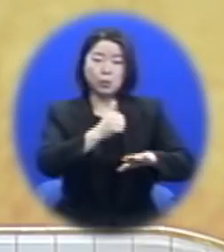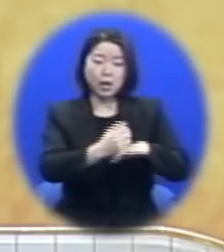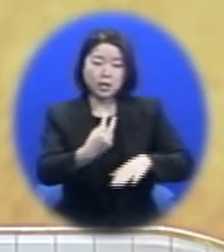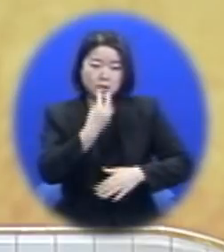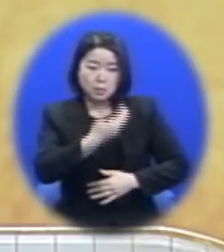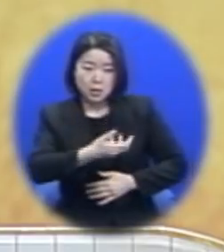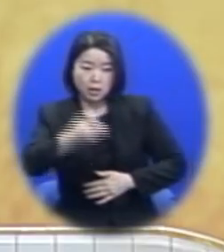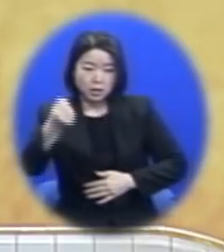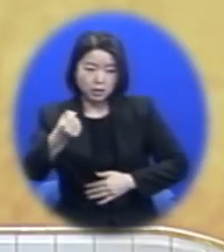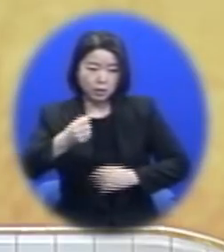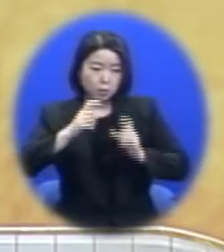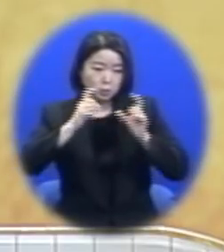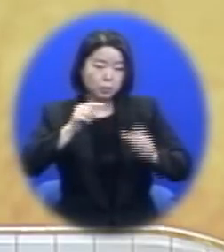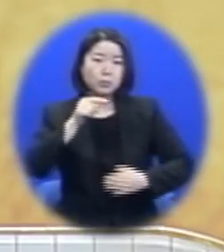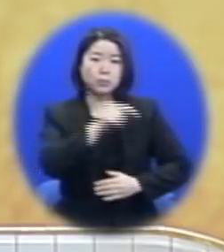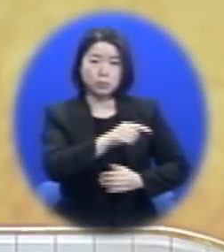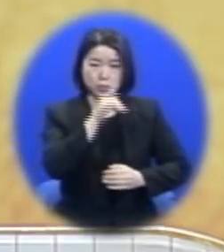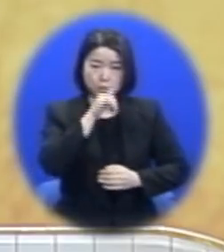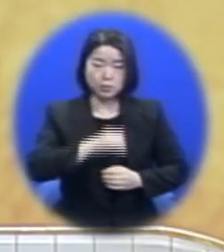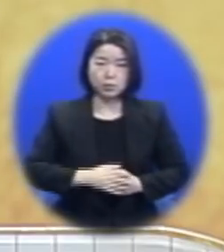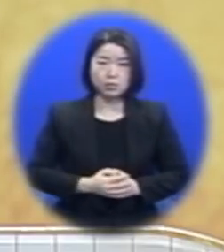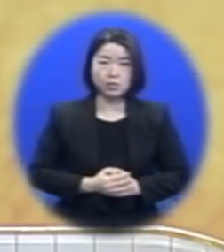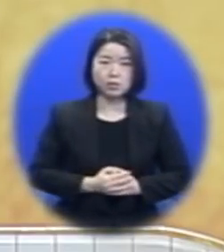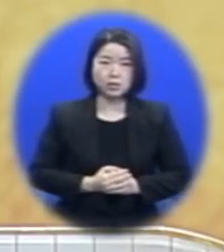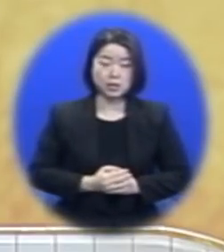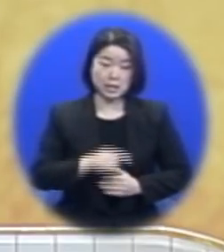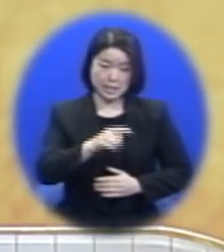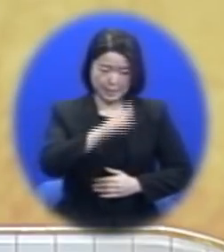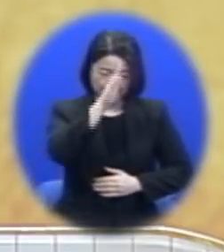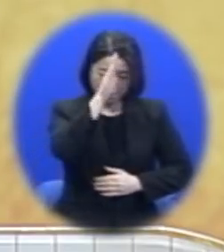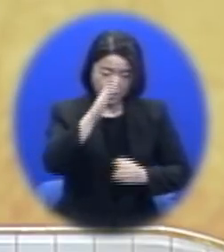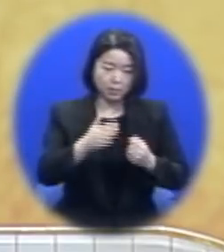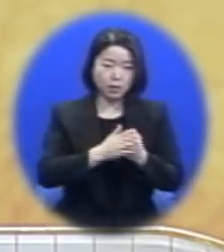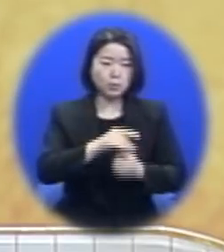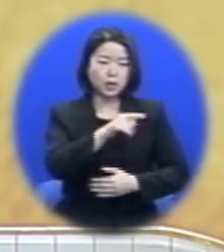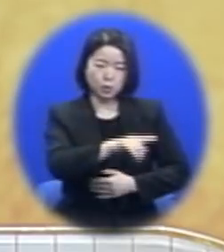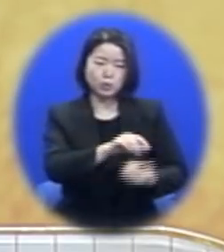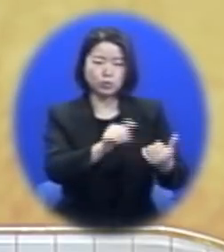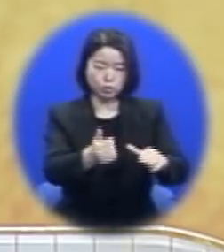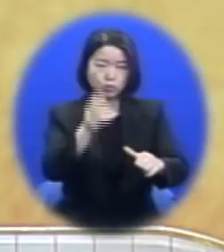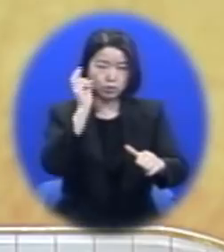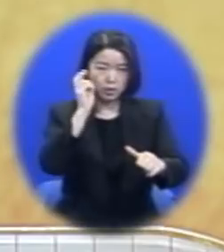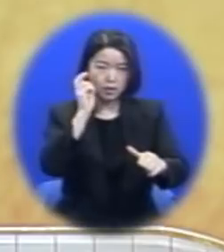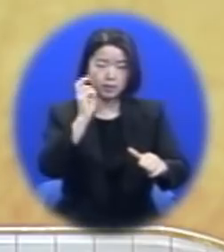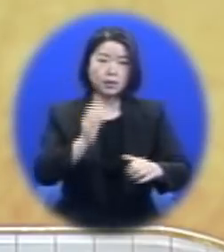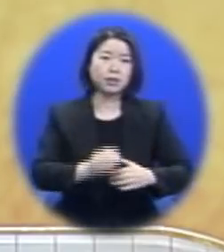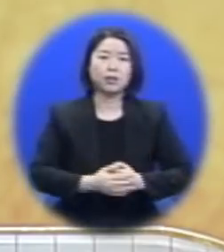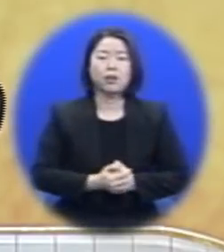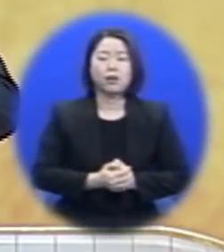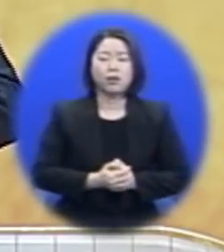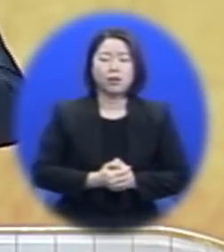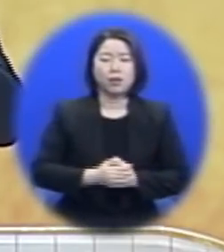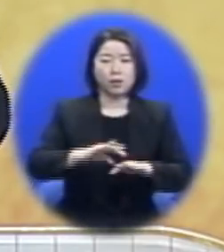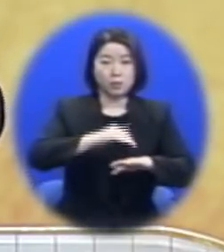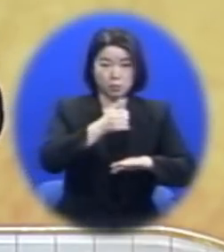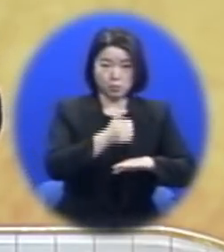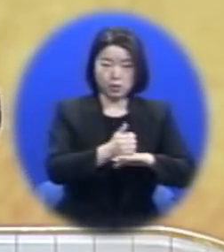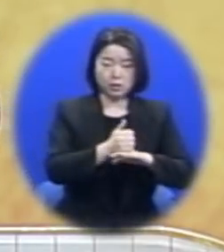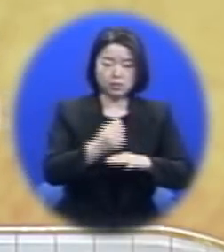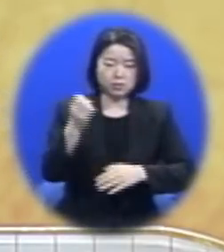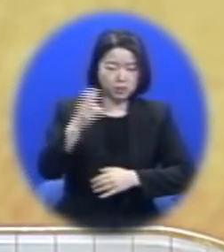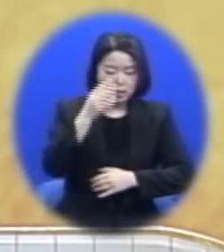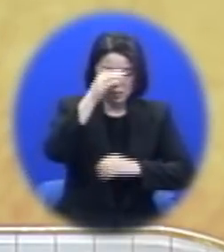거두시겠다고 통보하신 겁니다. 너 이 병으로 너는 죽을 것이다. 히스기야는 다시 하나님 앞에